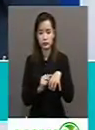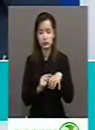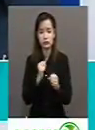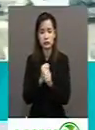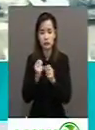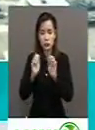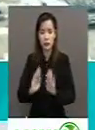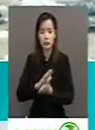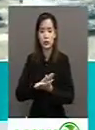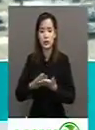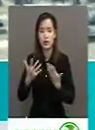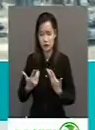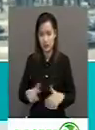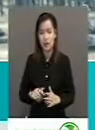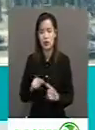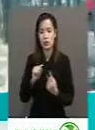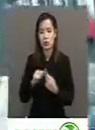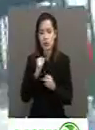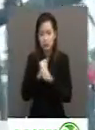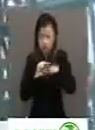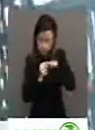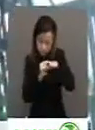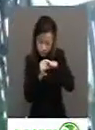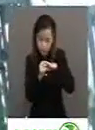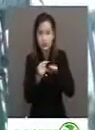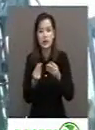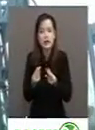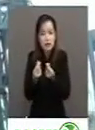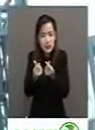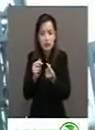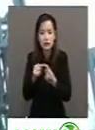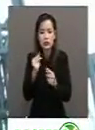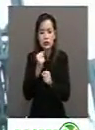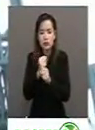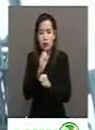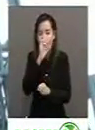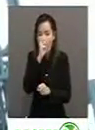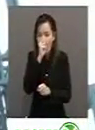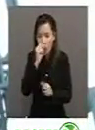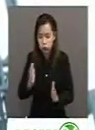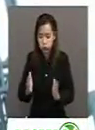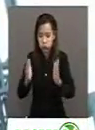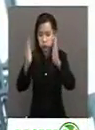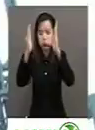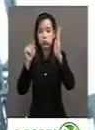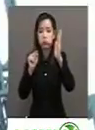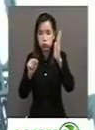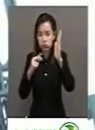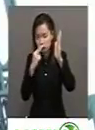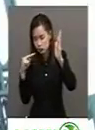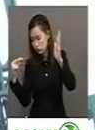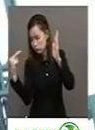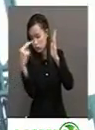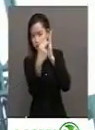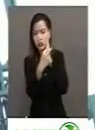ออกแบบแล้วเสร็จค่ะอยู่ระหว่างการลงรายละเอียดซึ่งมีการจำลองสระอโนดาตประกอบรอบพระเมรุมาตรให้เห็นในลักษ